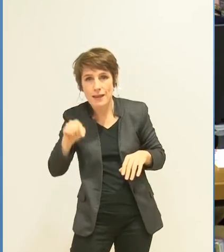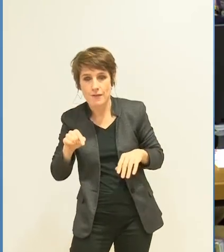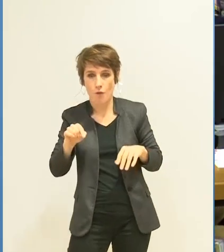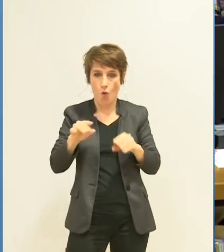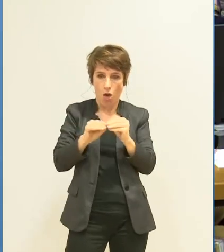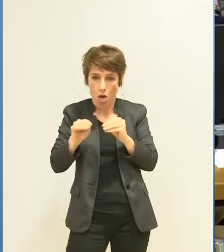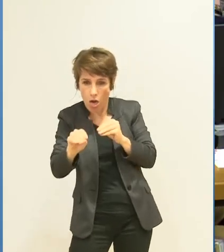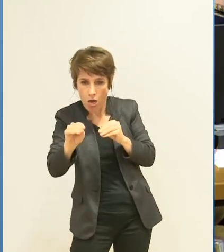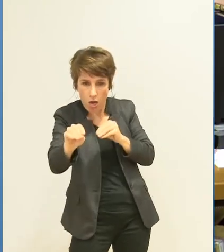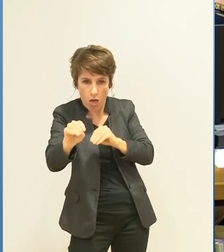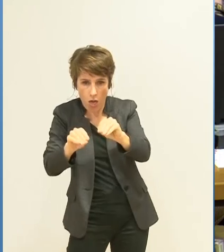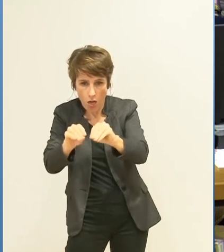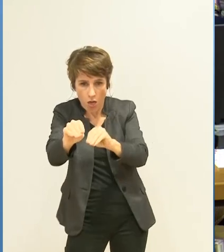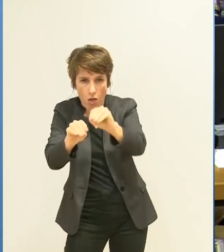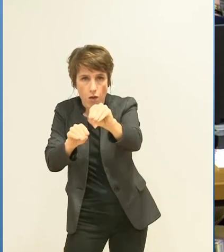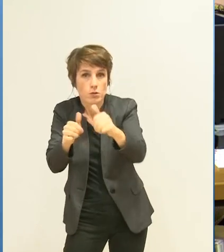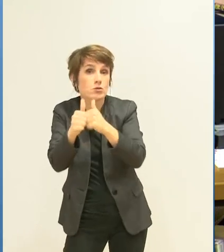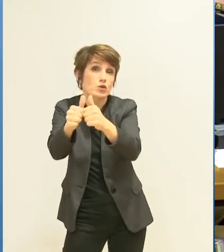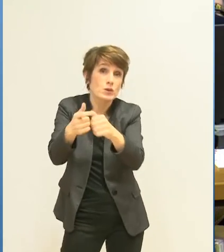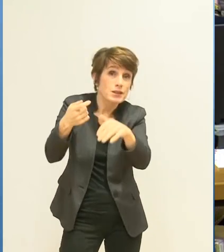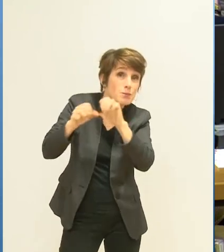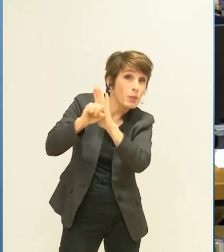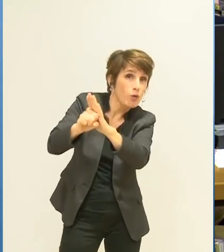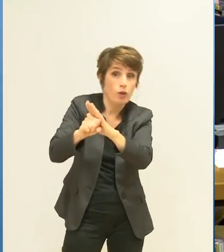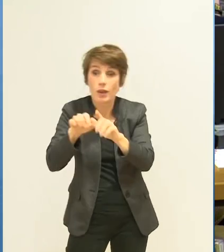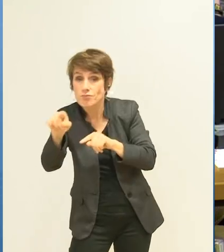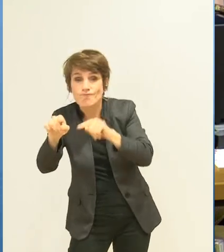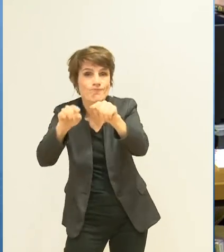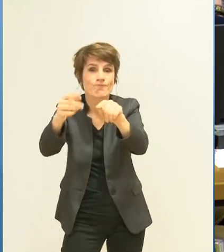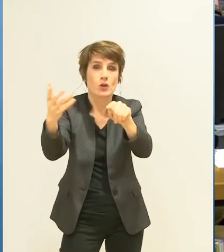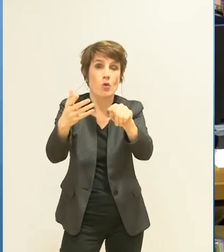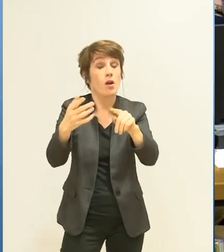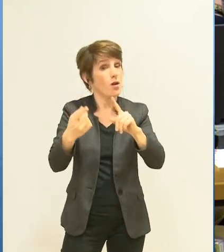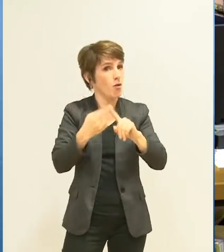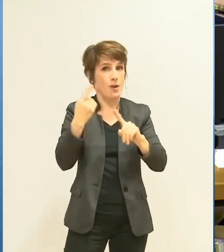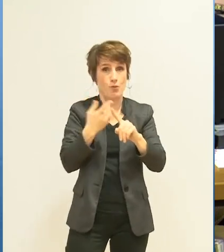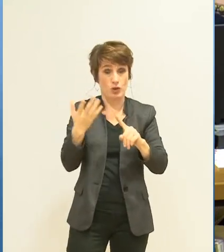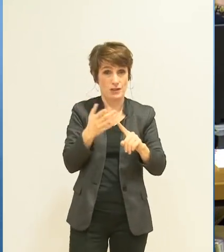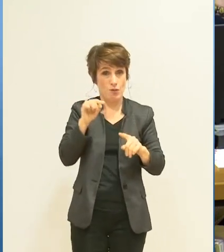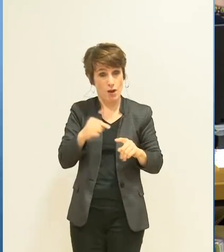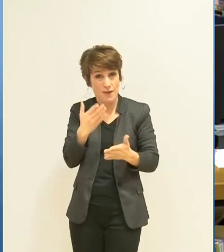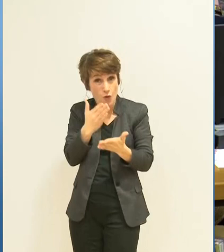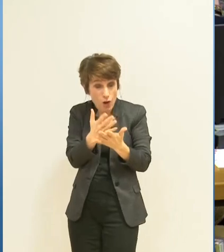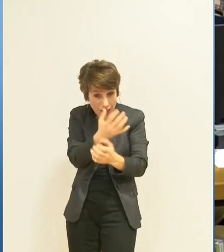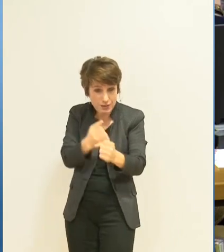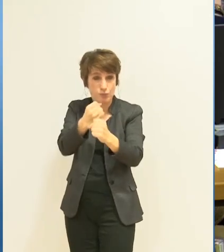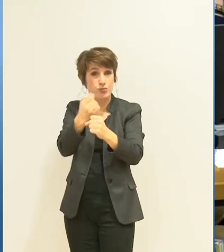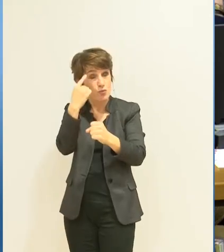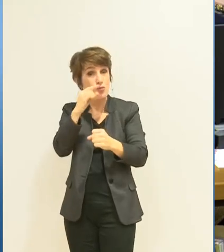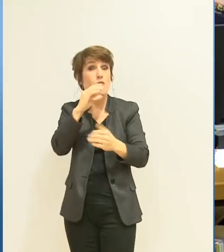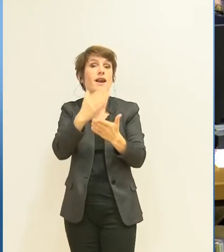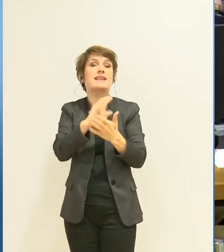en fonction des priorités notamment du fait de l'importance d'ouvrir des classes pour les cp dédoubler